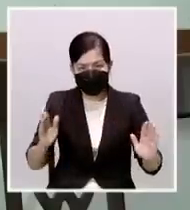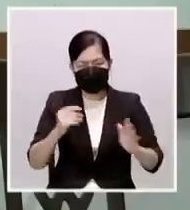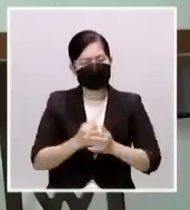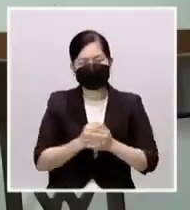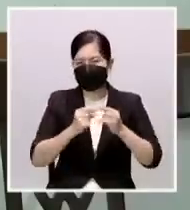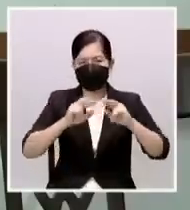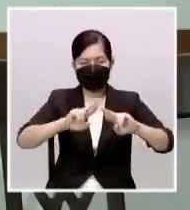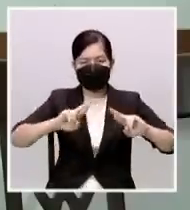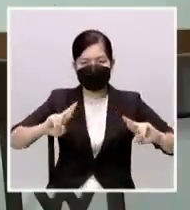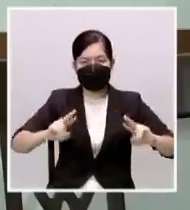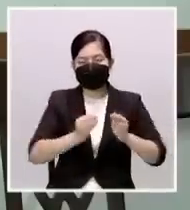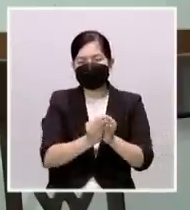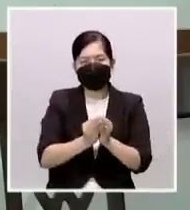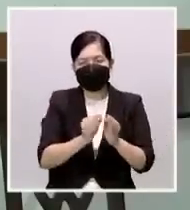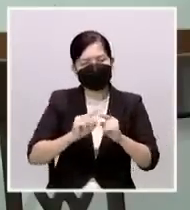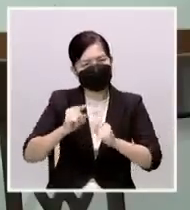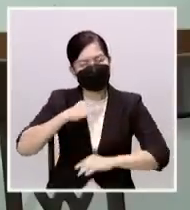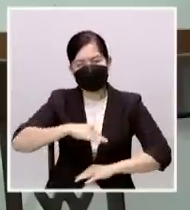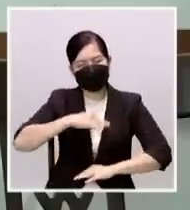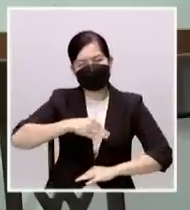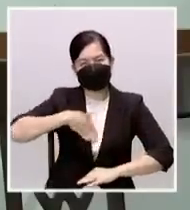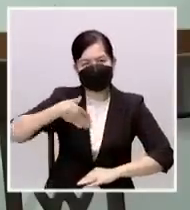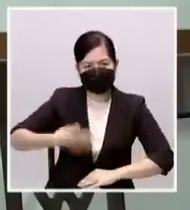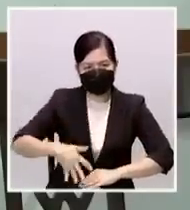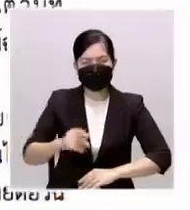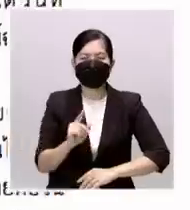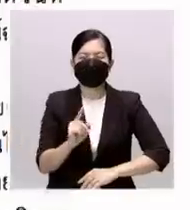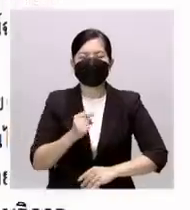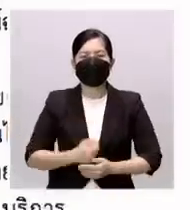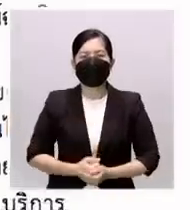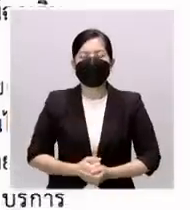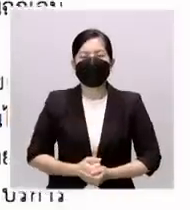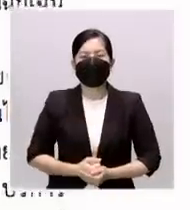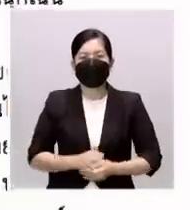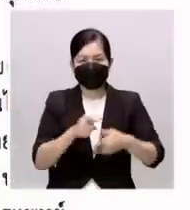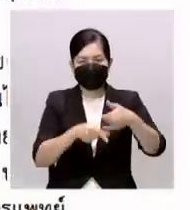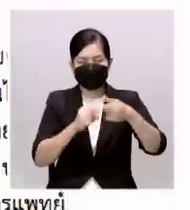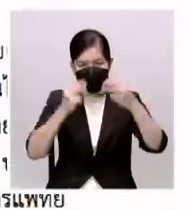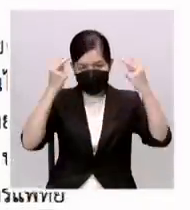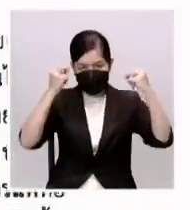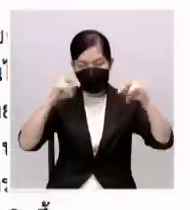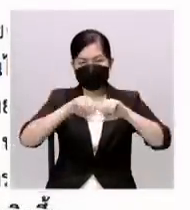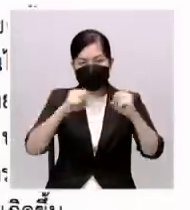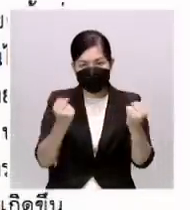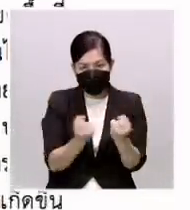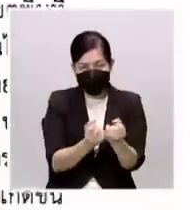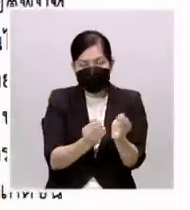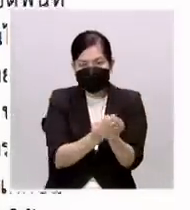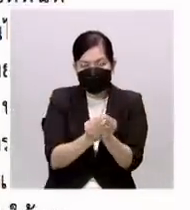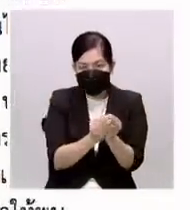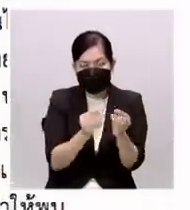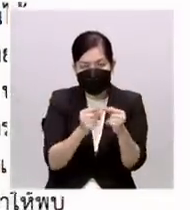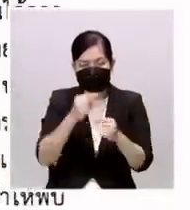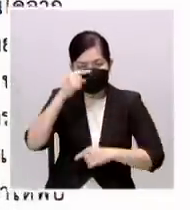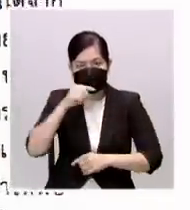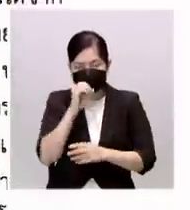าหารนะครับล่าสุดนี้นางธัญวรรณกุลมงคลนายกสมาคมภัตตาคารไทยกล่าวว่าผู้ประ